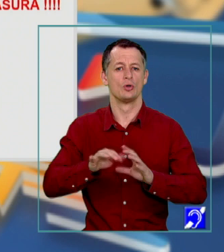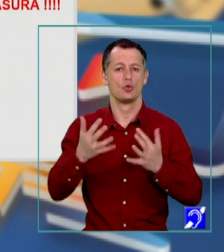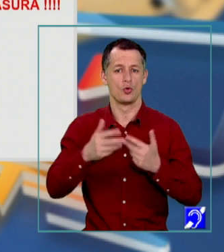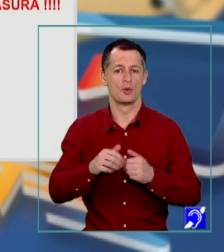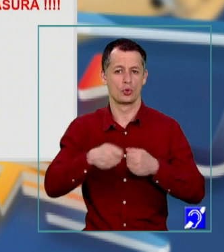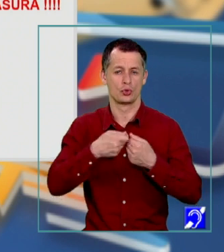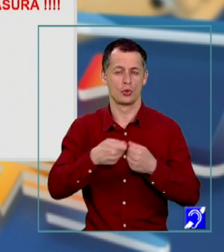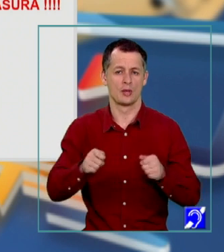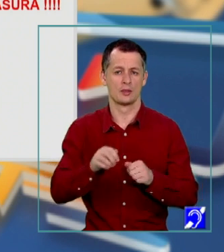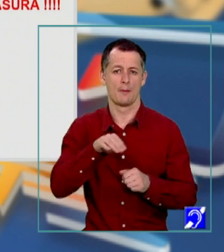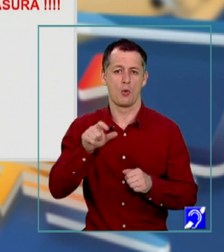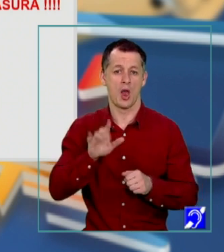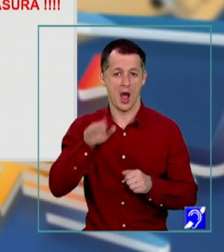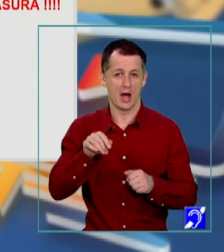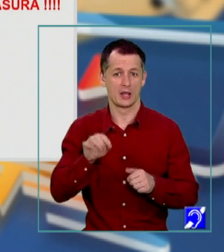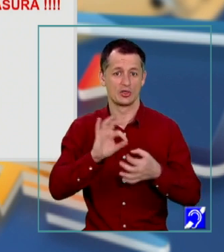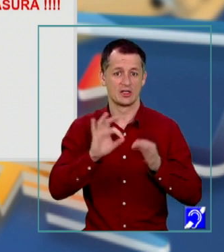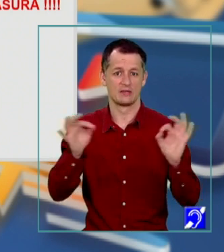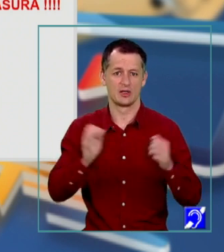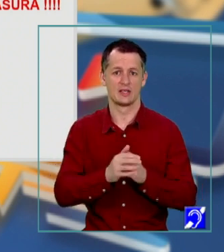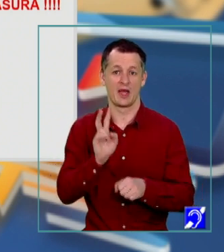are această expresie. Atenție!